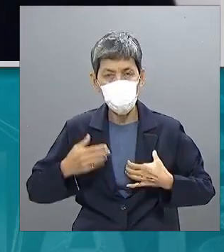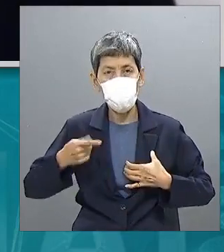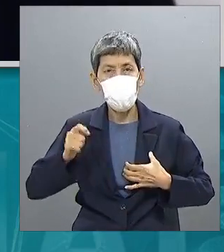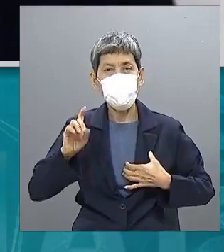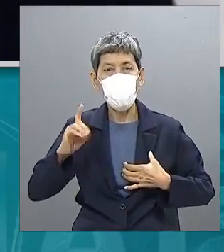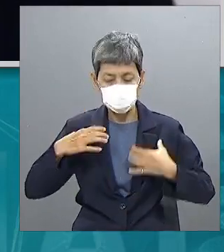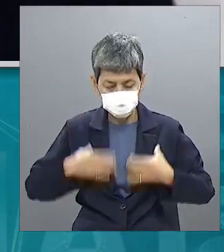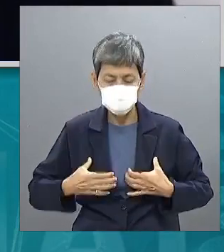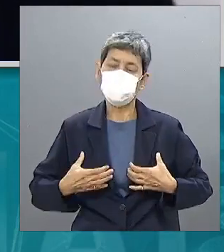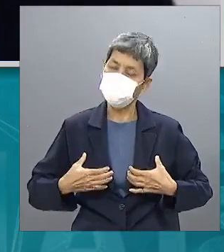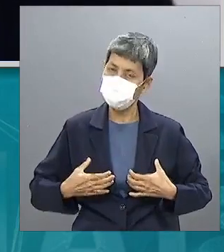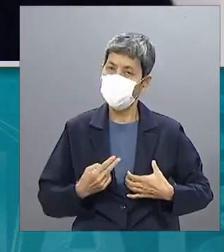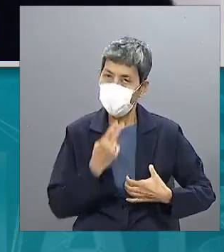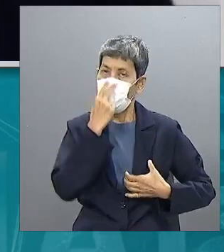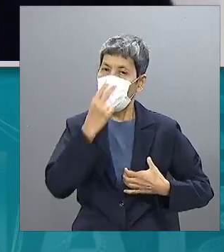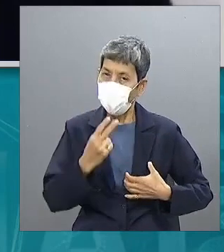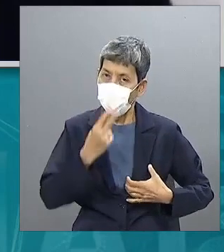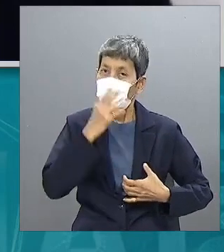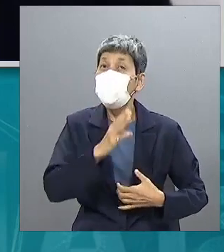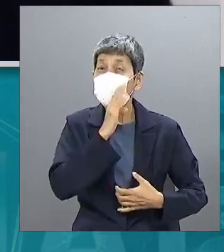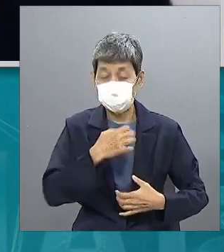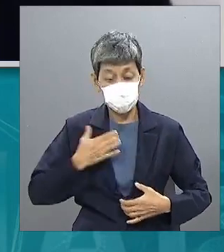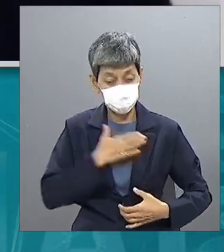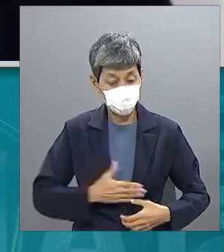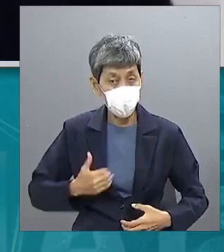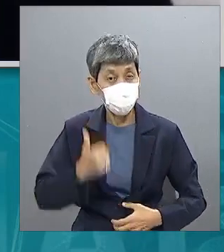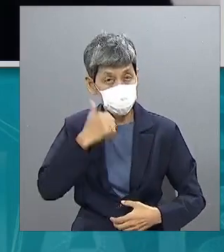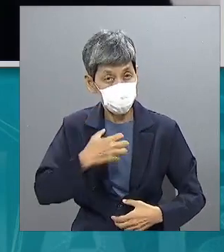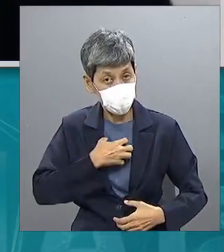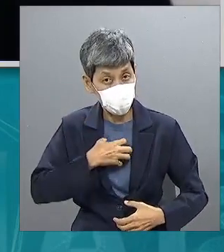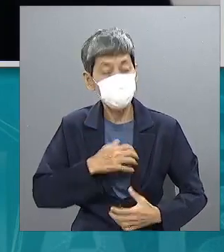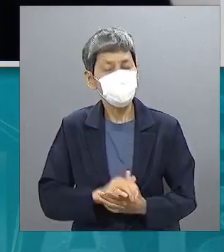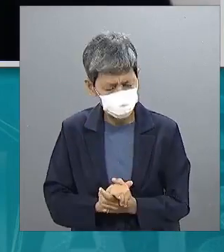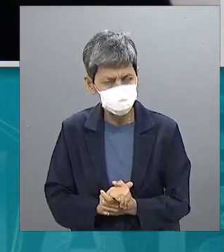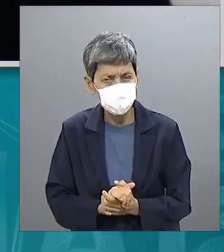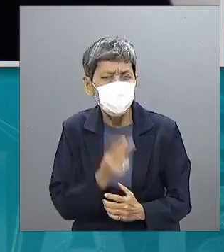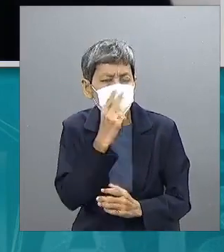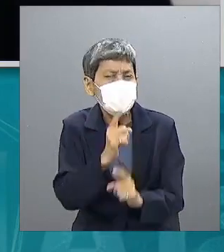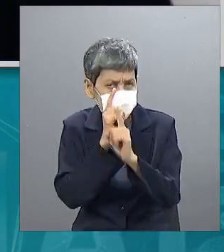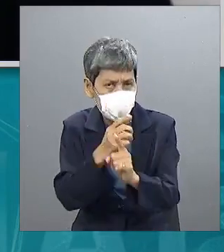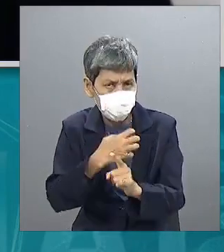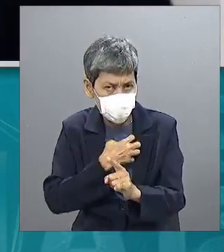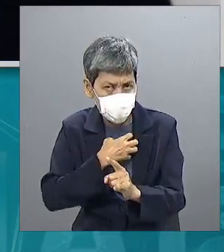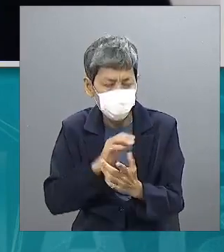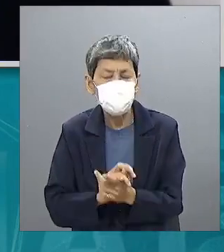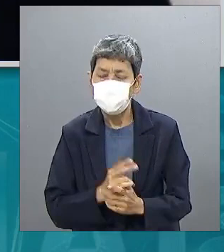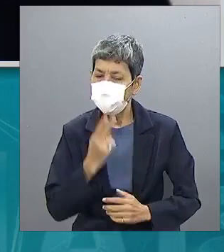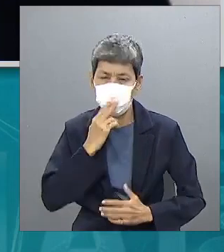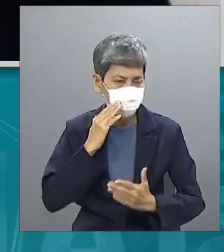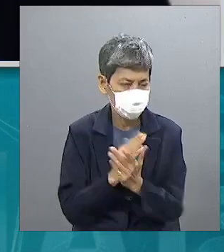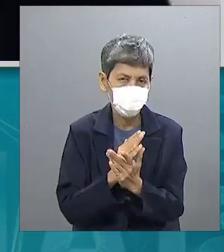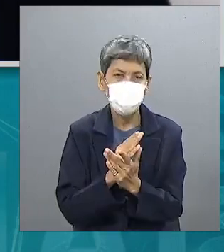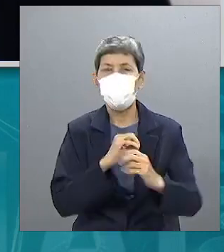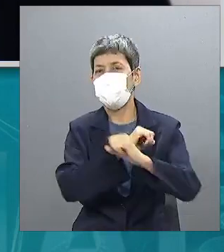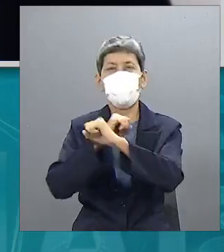โดยตรงเลยนะคะเธอถ้าเราอยากมีสุขภาพที่ดีก็จริงต้องตามConceptเลยนะคะคือเลิกสูบลดเสียงแล้วก็คุณทำได้